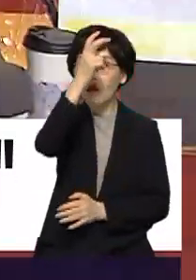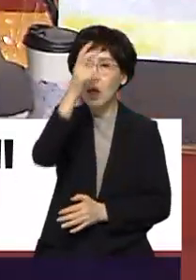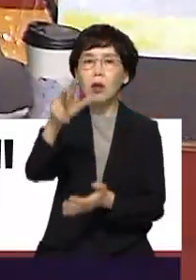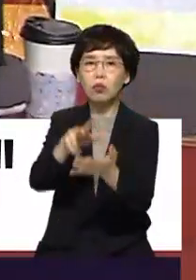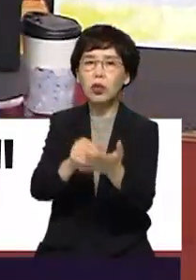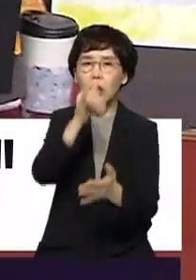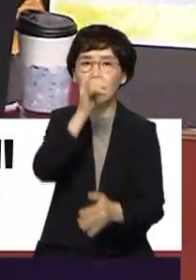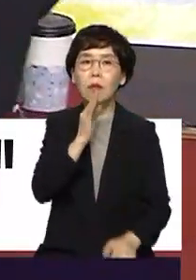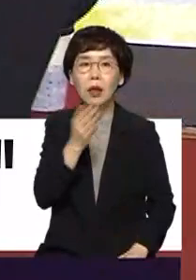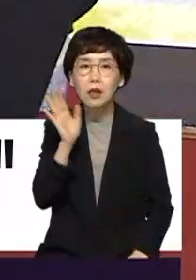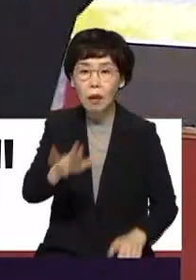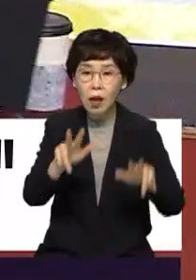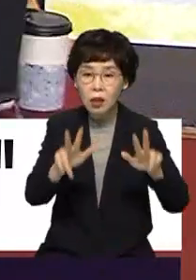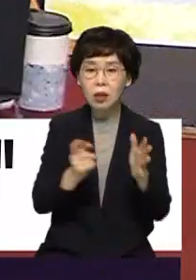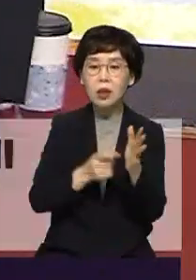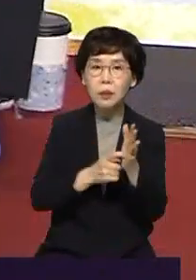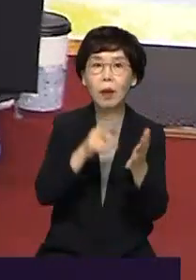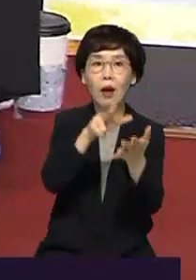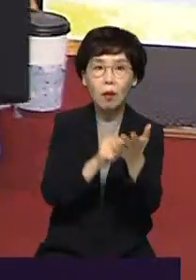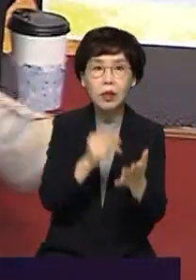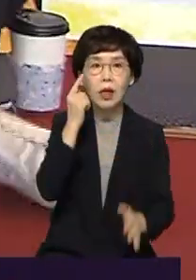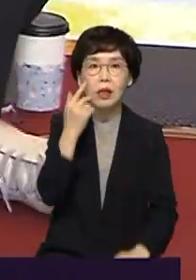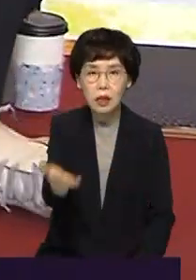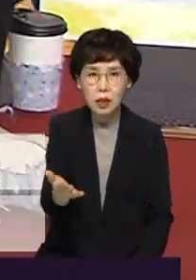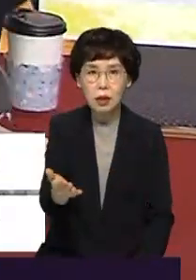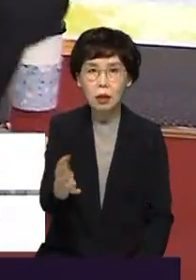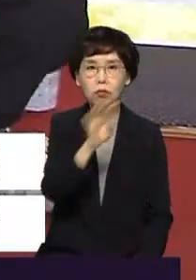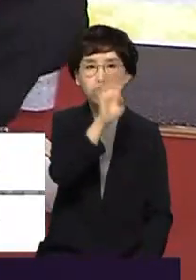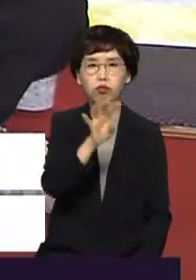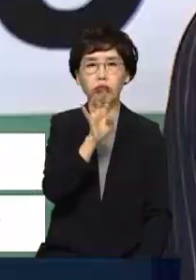논란이지만 당장 시급한 과제인지